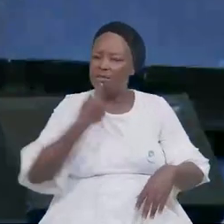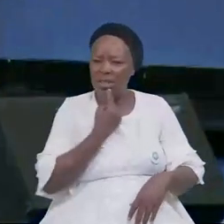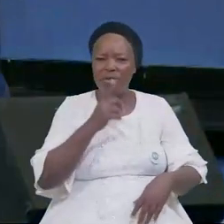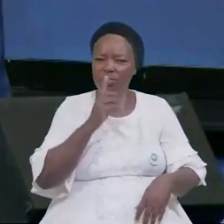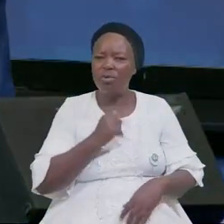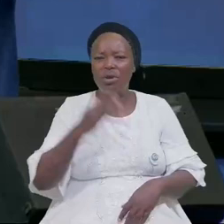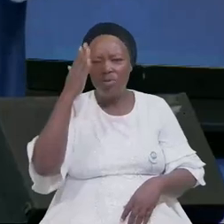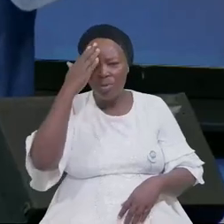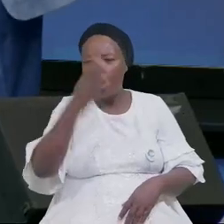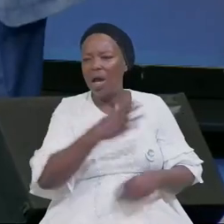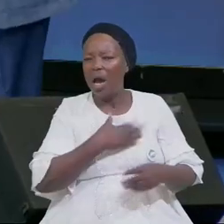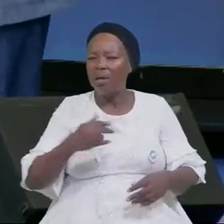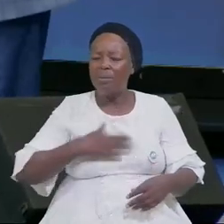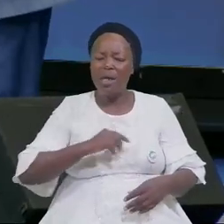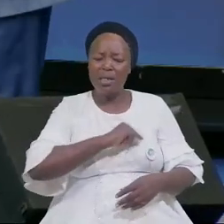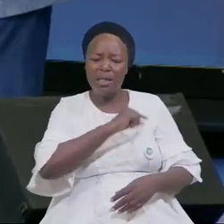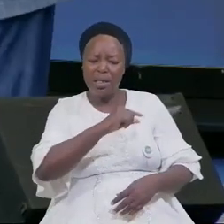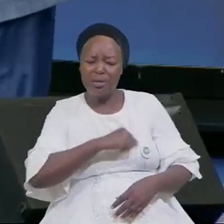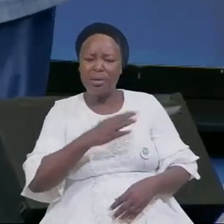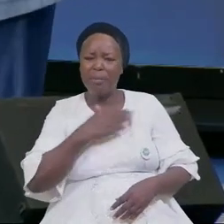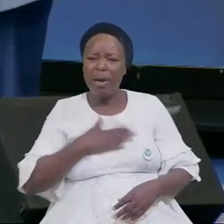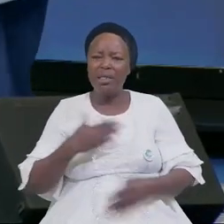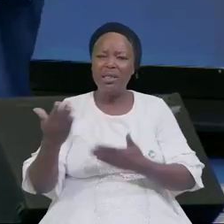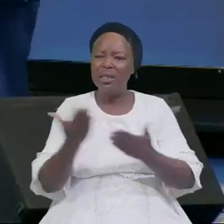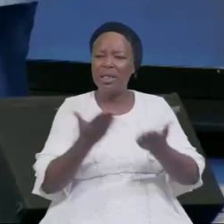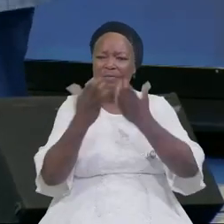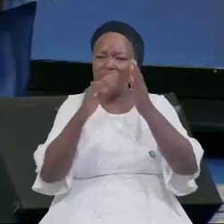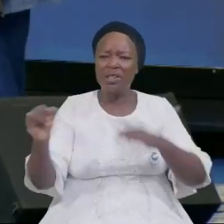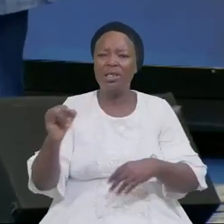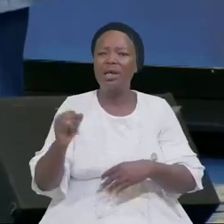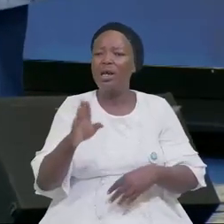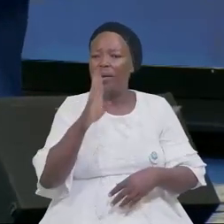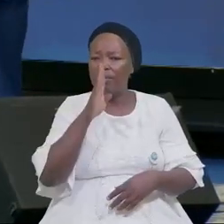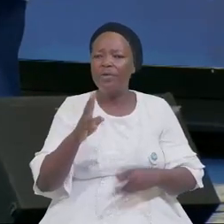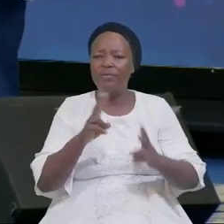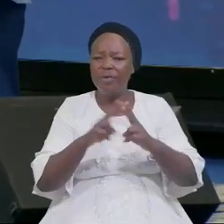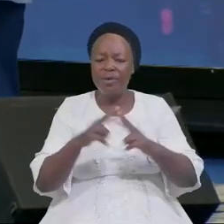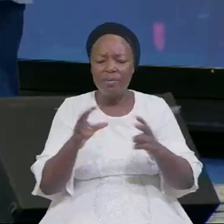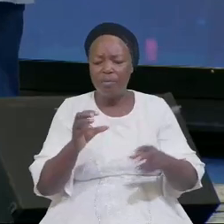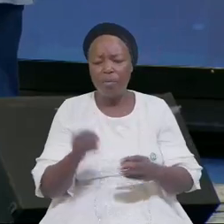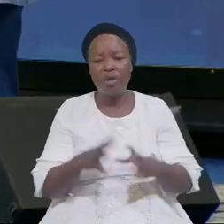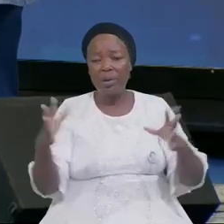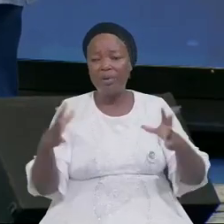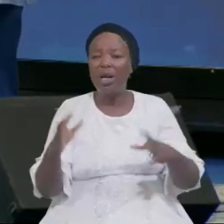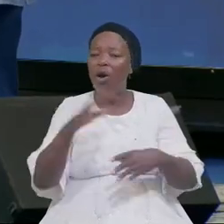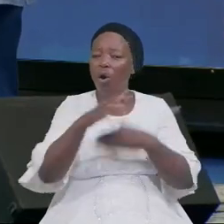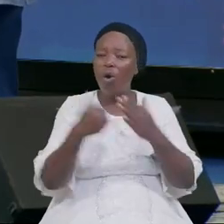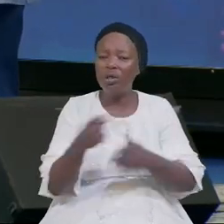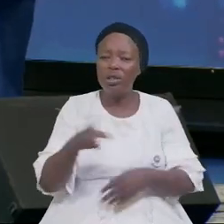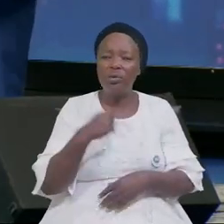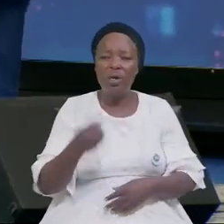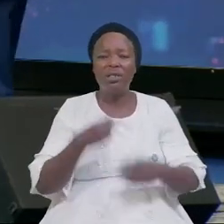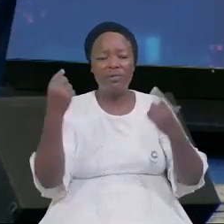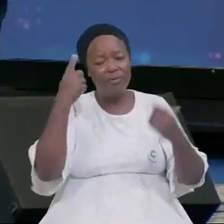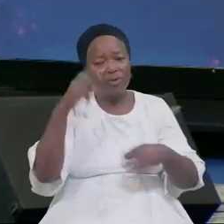couler pour toujours? Ma culpabilité et mes sacrifices sont abondants, mais tout ceci ne